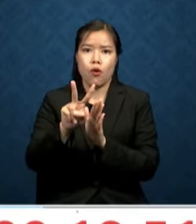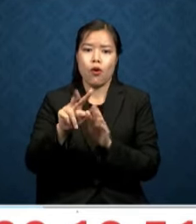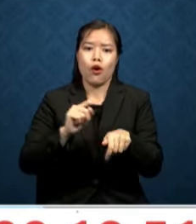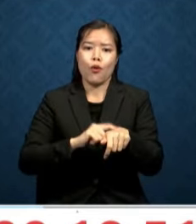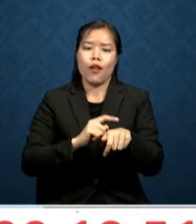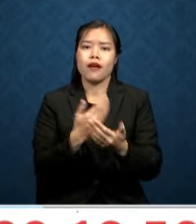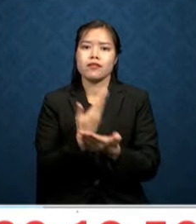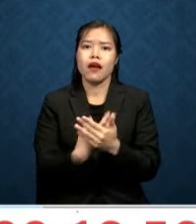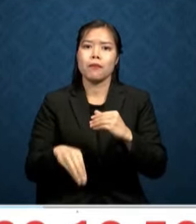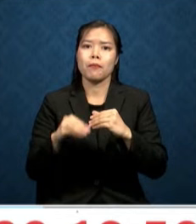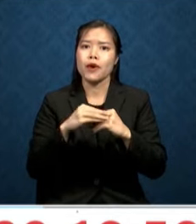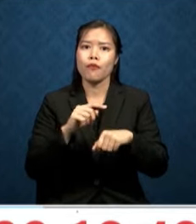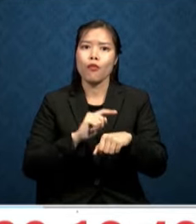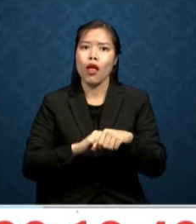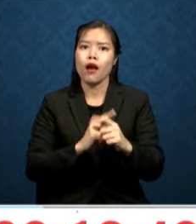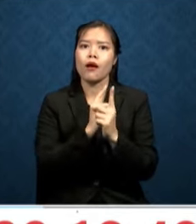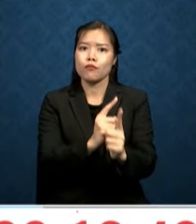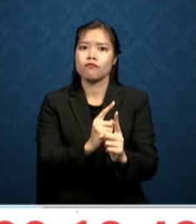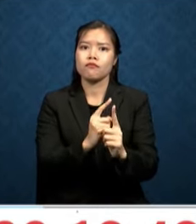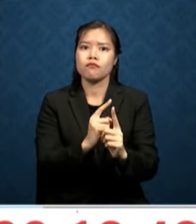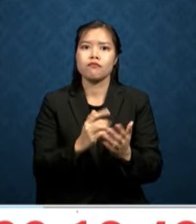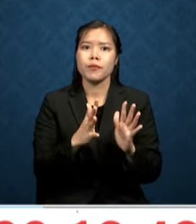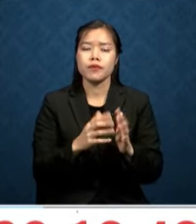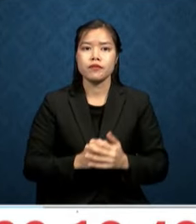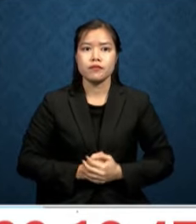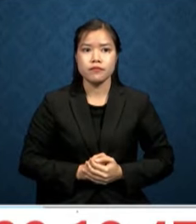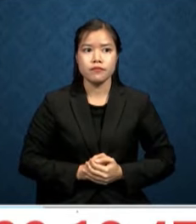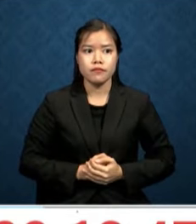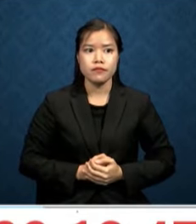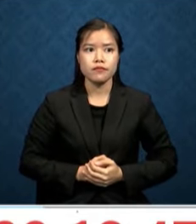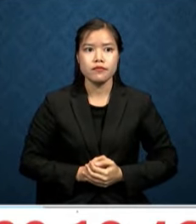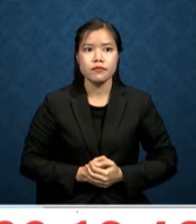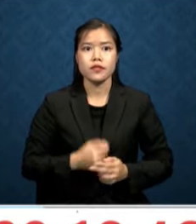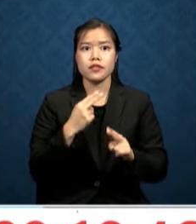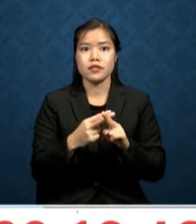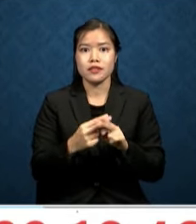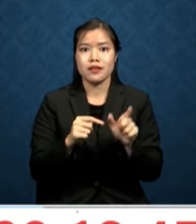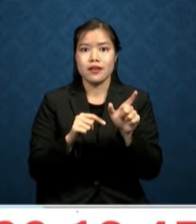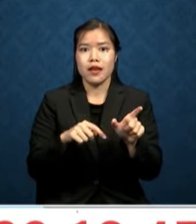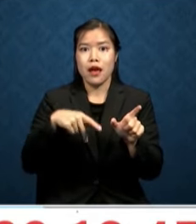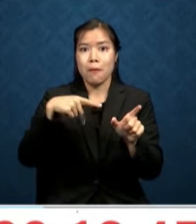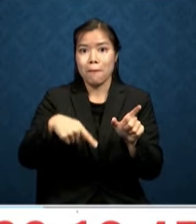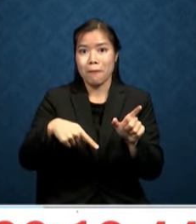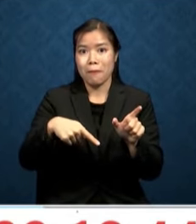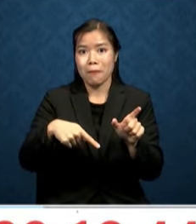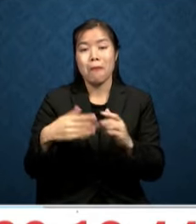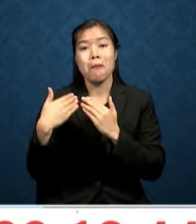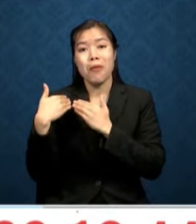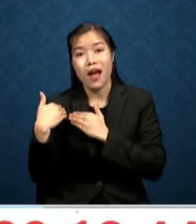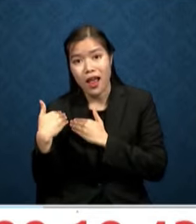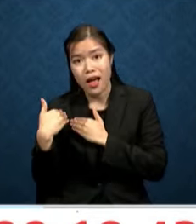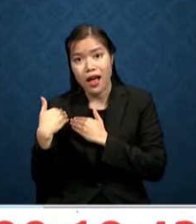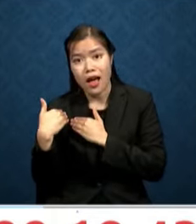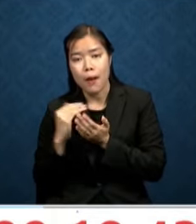ช้กระทู้นี้นะฮะชื่อนิกเนมว่านะฮะจากภาระนะฮะเป็นภารกิจนะฮะเรียกว่าท่านรัฐมนตรีเนี่ยมี